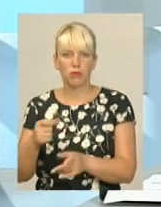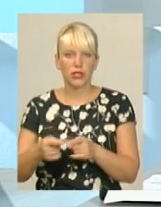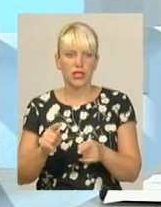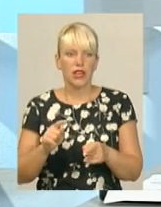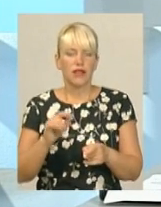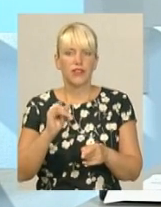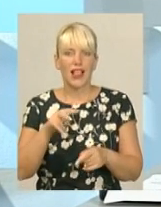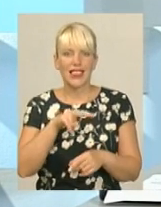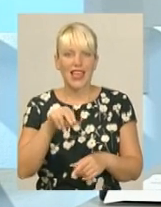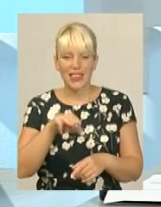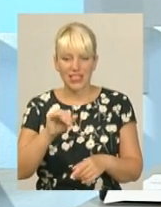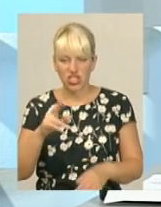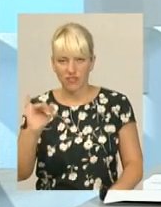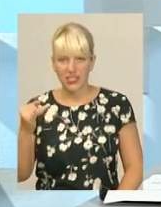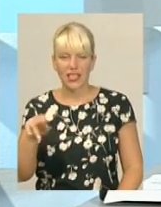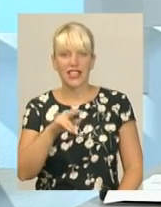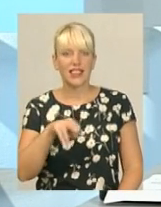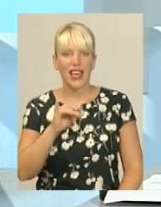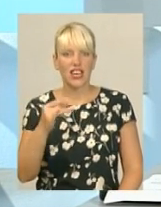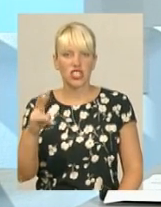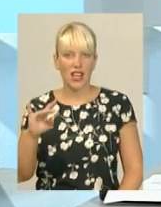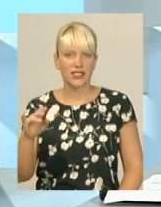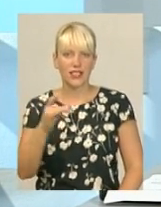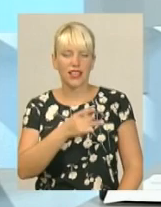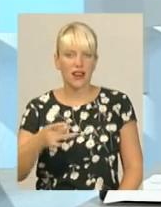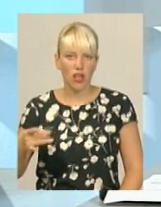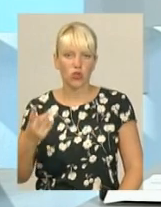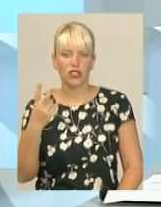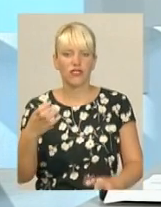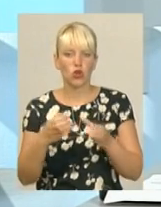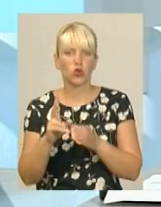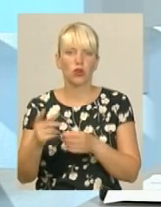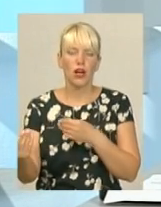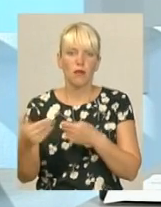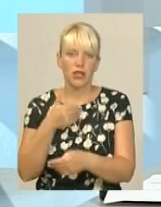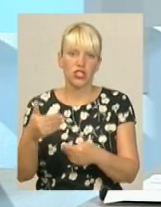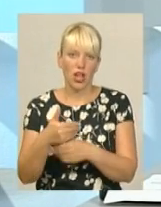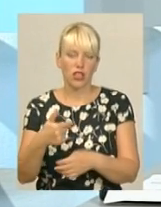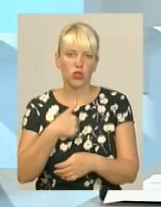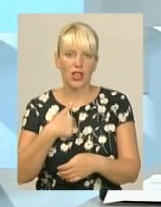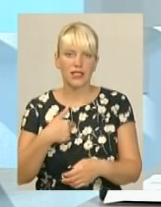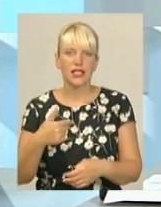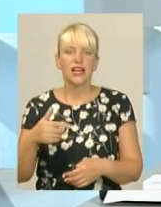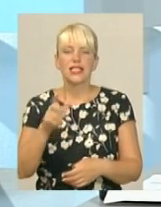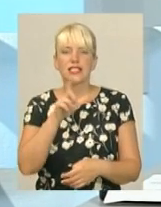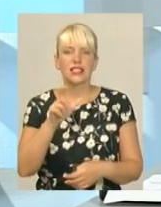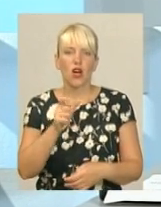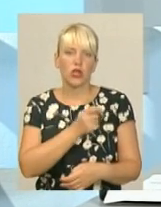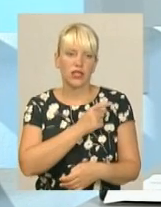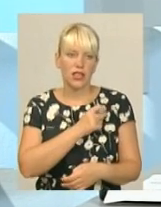розбійників. А також 2 групи, які заїжджали до нас з Одеси, скоювали крадіжки з